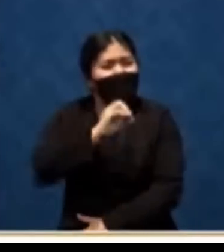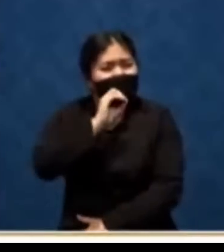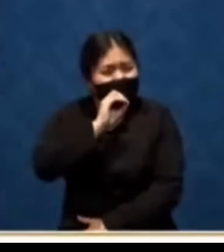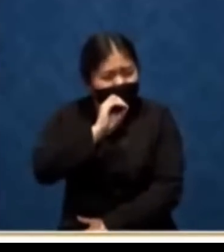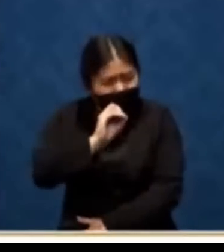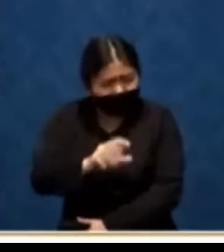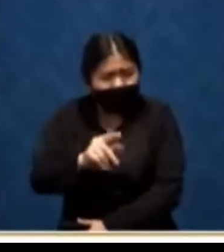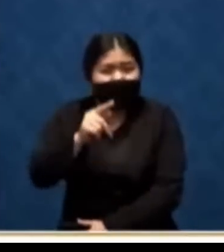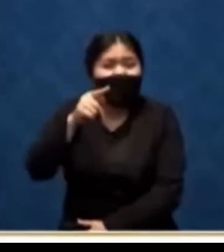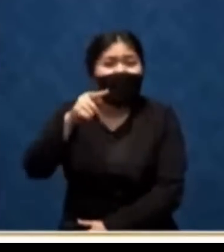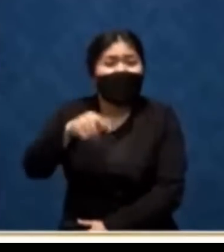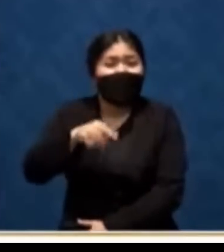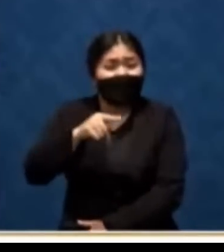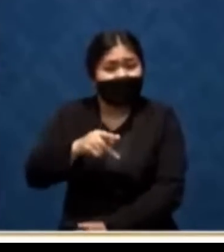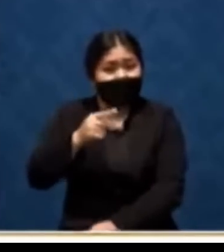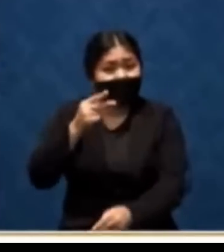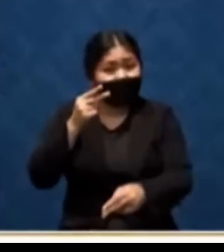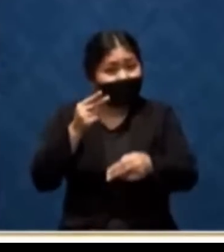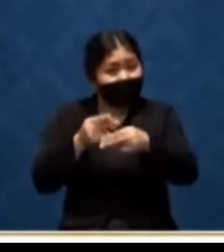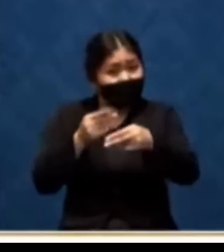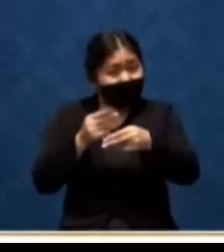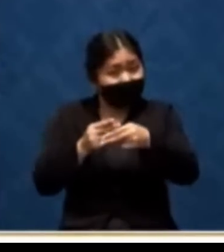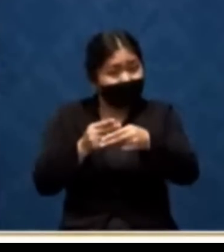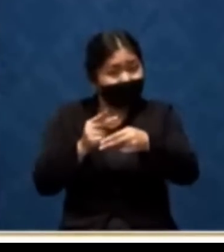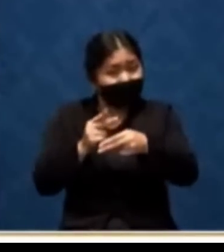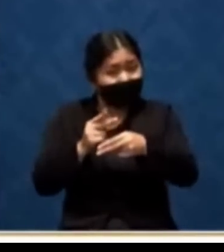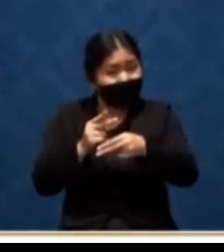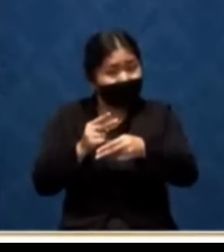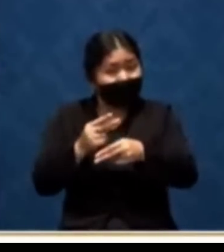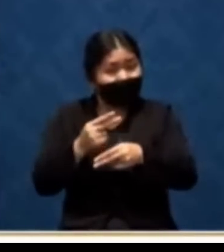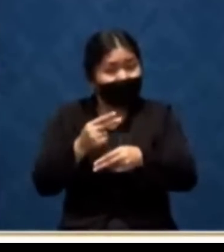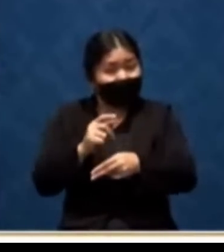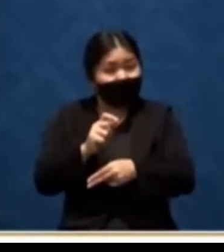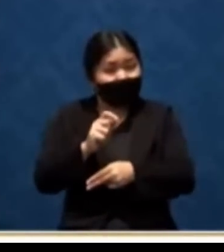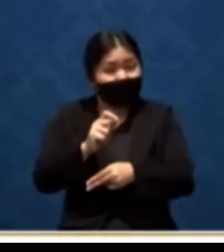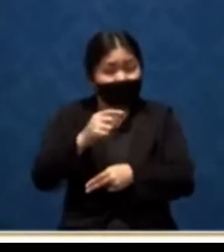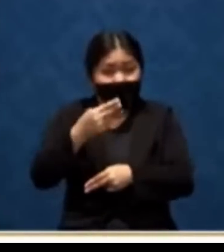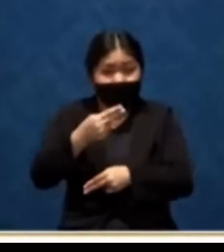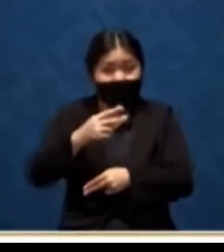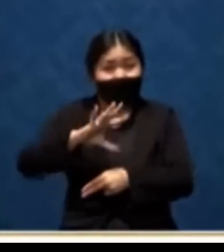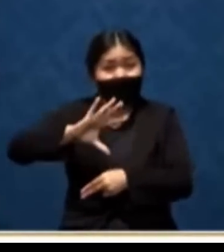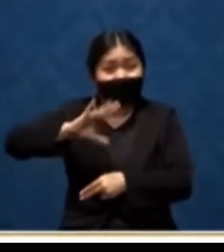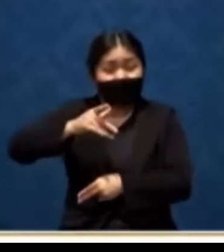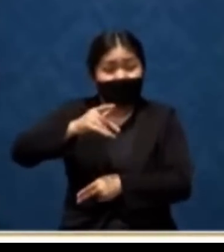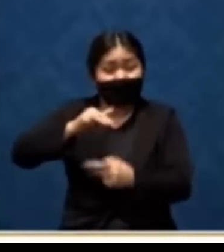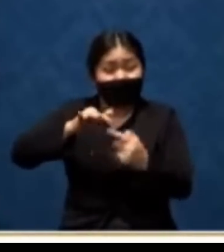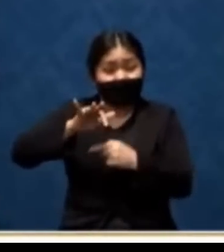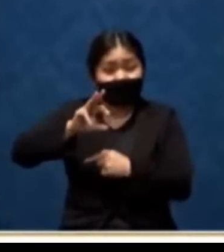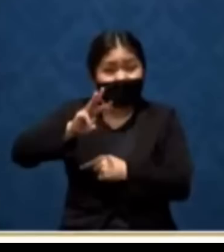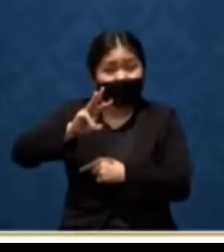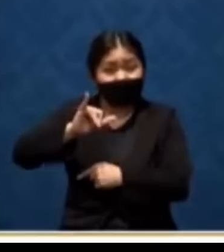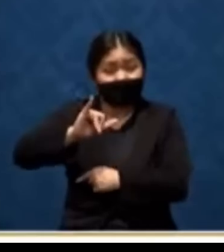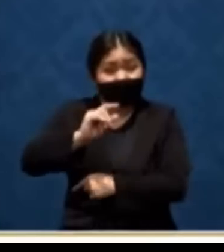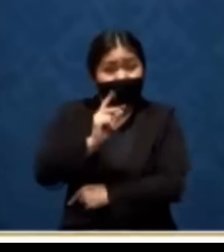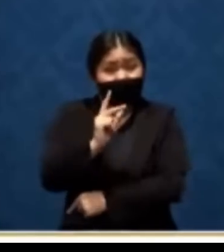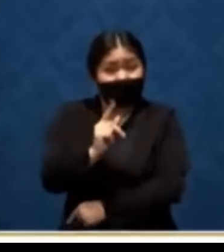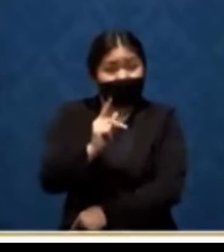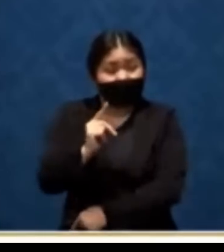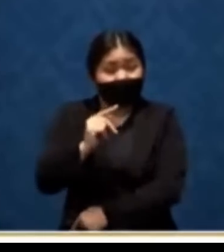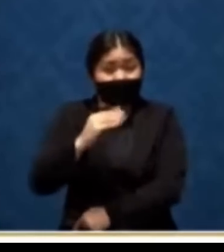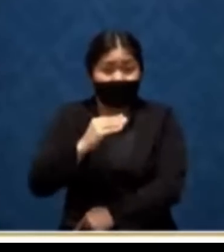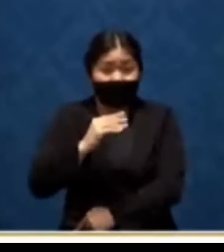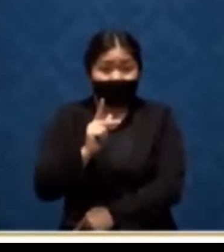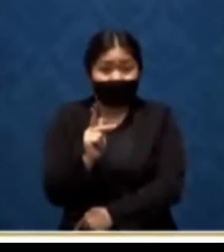เศษครับมีชื่อว่าหยาไทนิวซิตี้หรือช่วยก๊กโกเป็นโครง